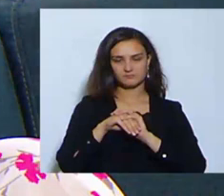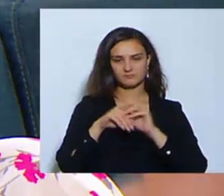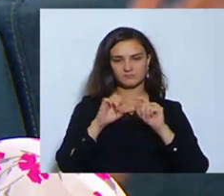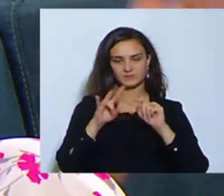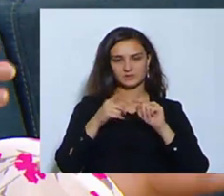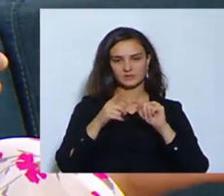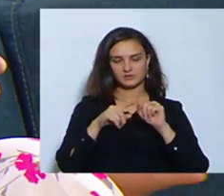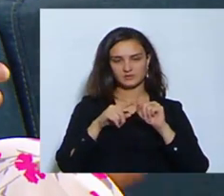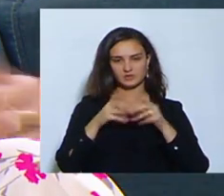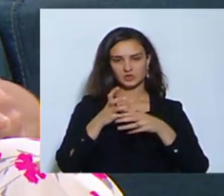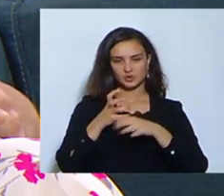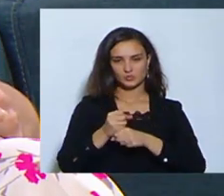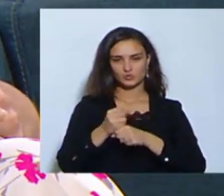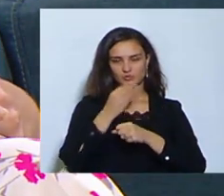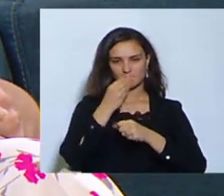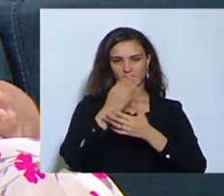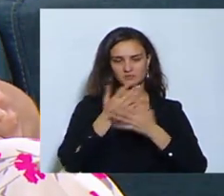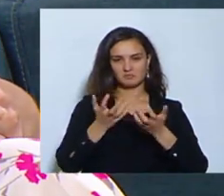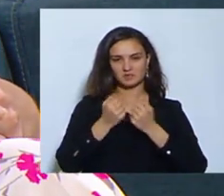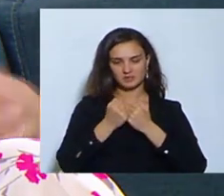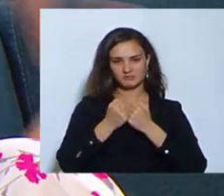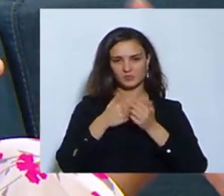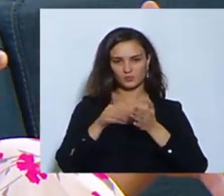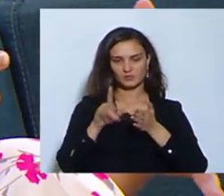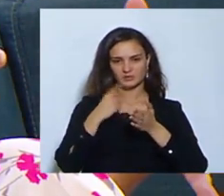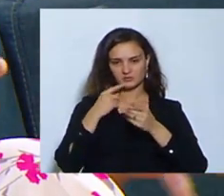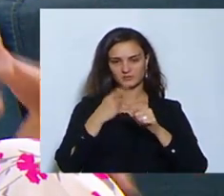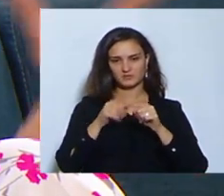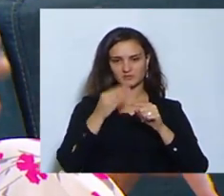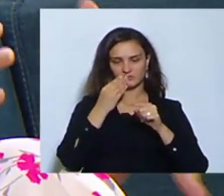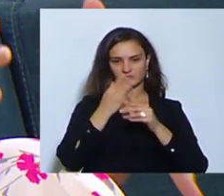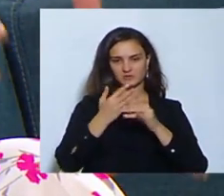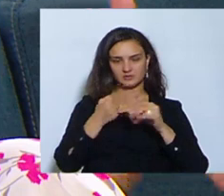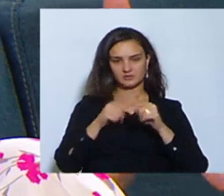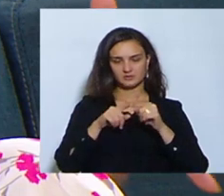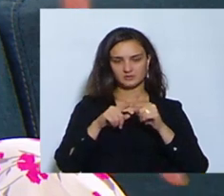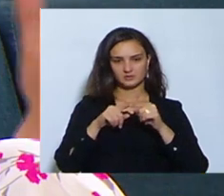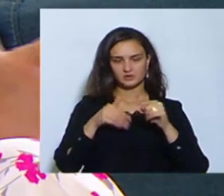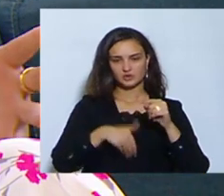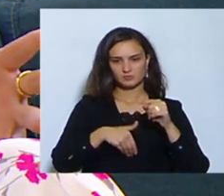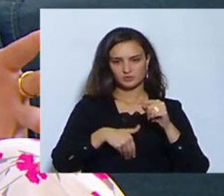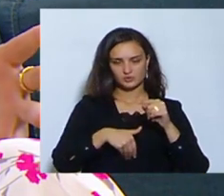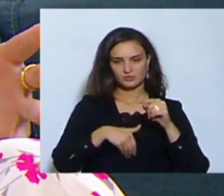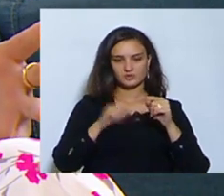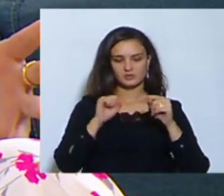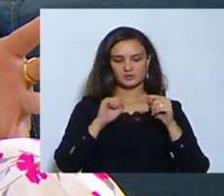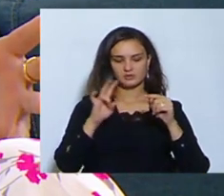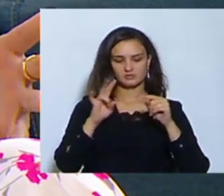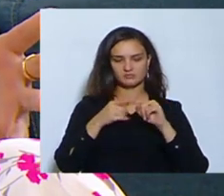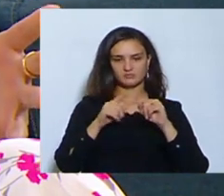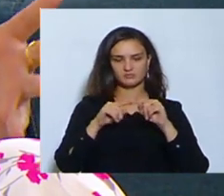ტენდენციას ან უკიდურესად შეზღუდოს საკვების მიღება. უარი თქვას კვებაზე, ან უკიდურესად იშიმშილოს.